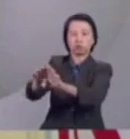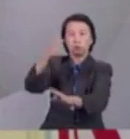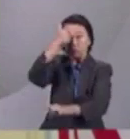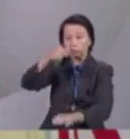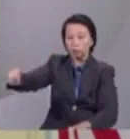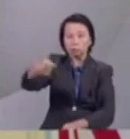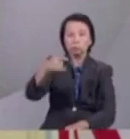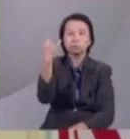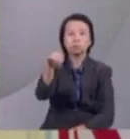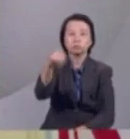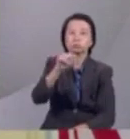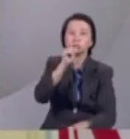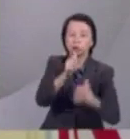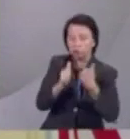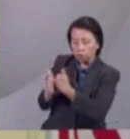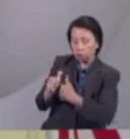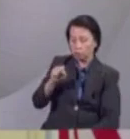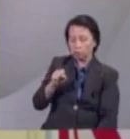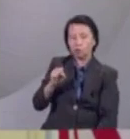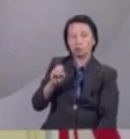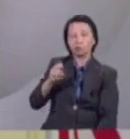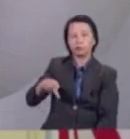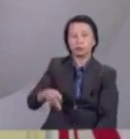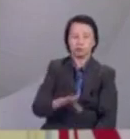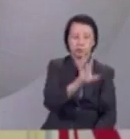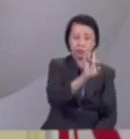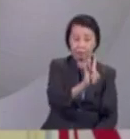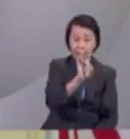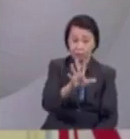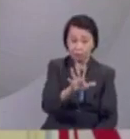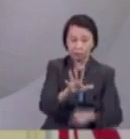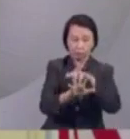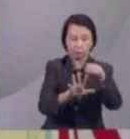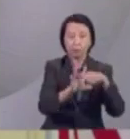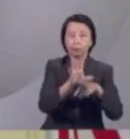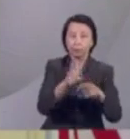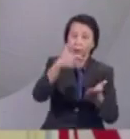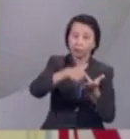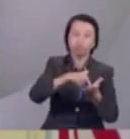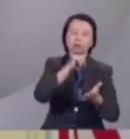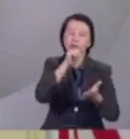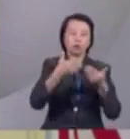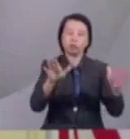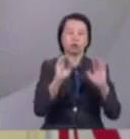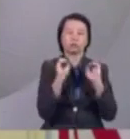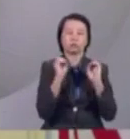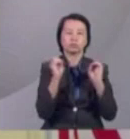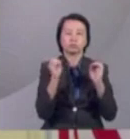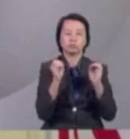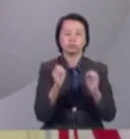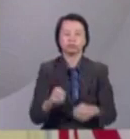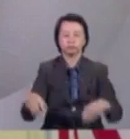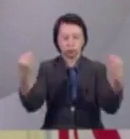patuh SOP dan baki 85 tapak binaan tidak beroperasi. Jumlah kumulatif